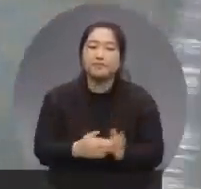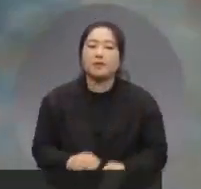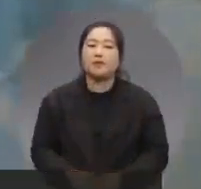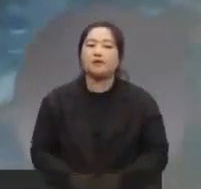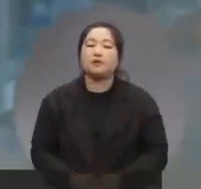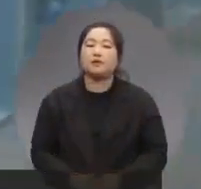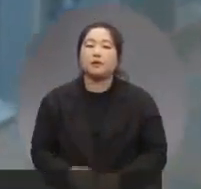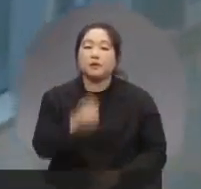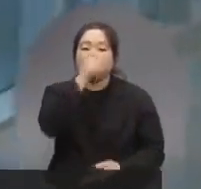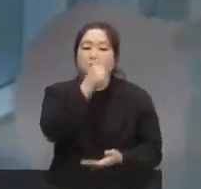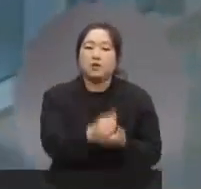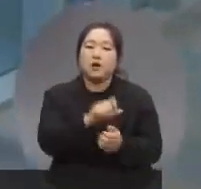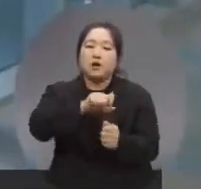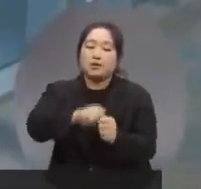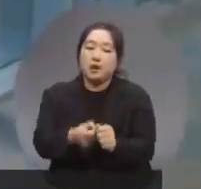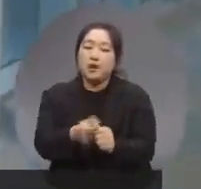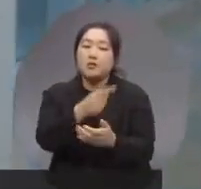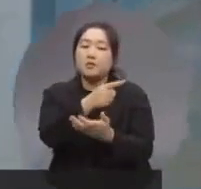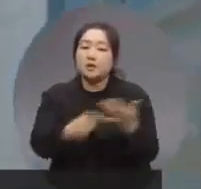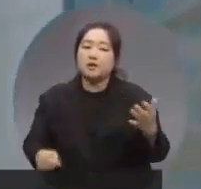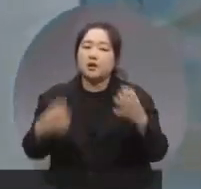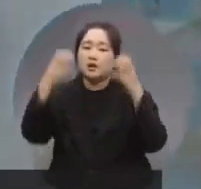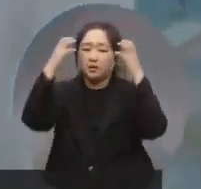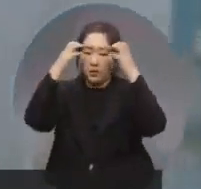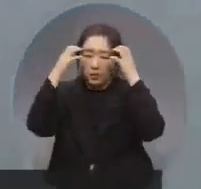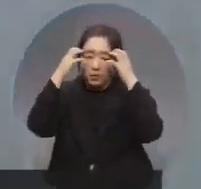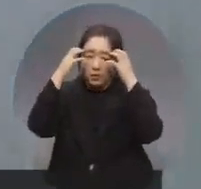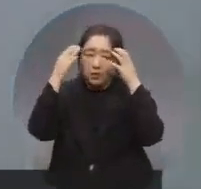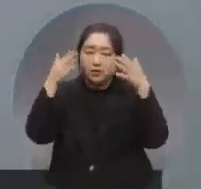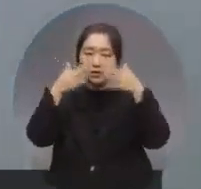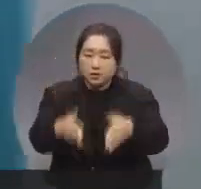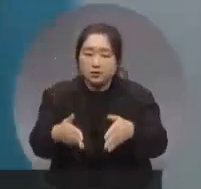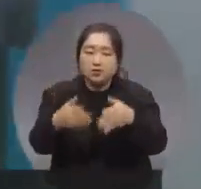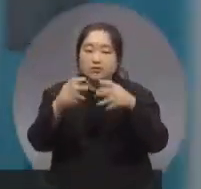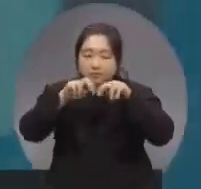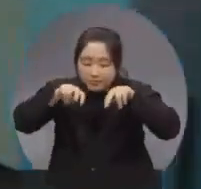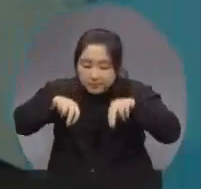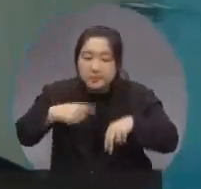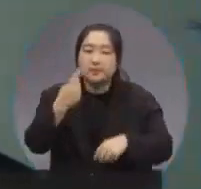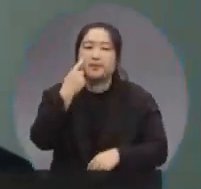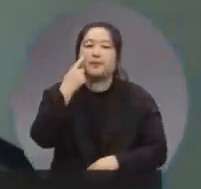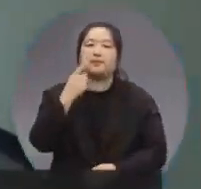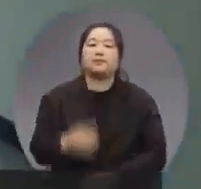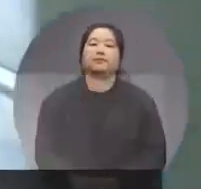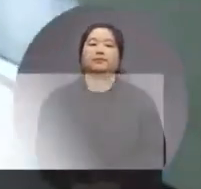가해자들의 죄와 벌, 피해자들의 끝나지 않은 고통까지 집중적으로 들여다봅니다.